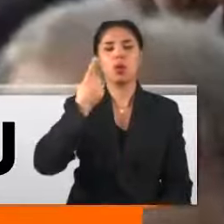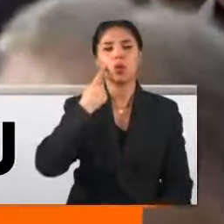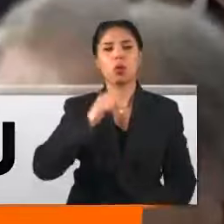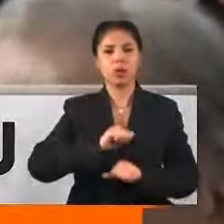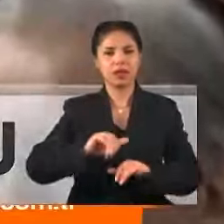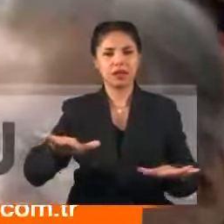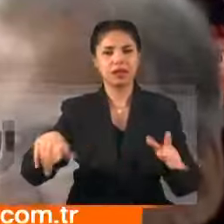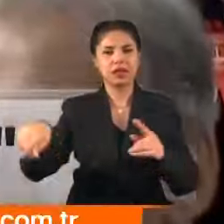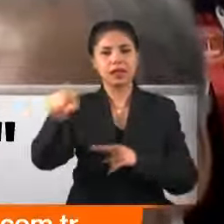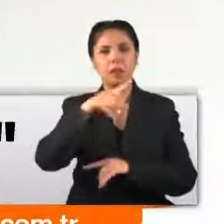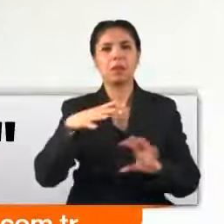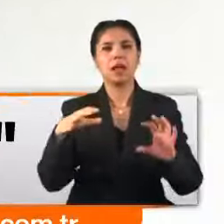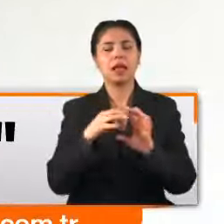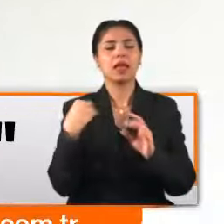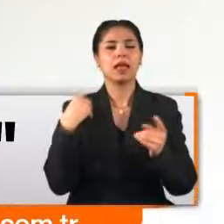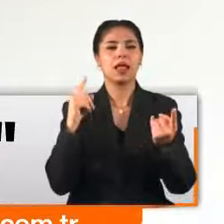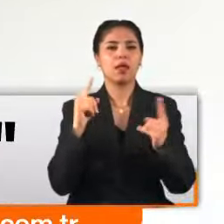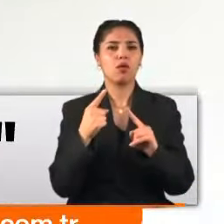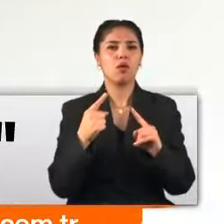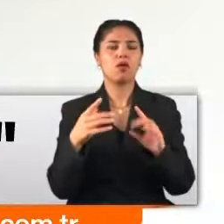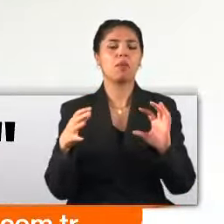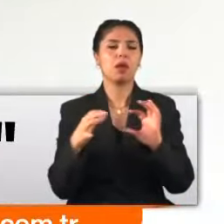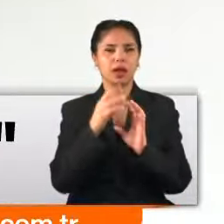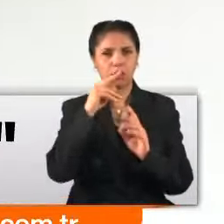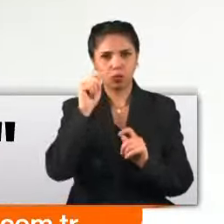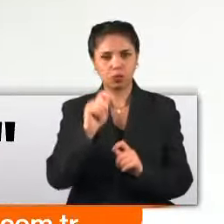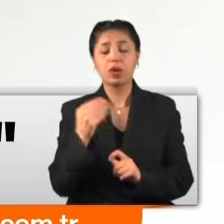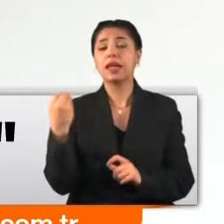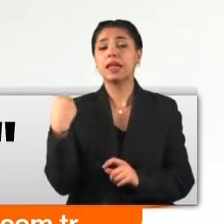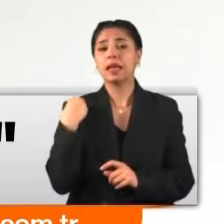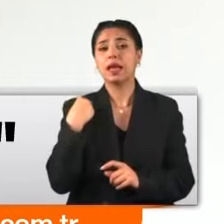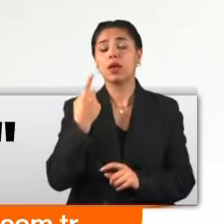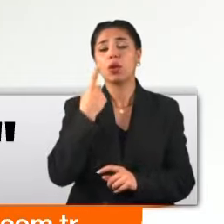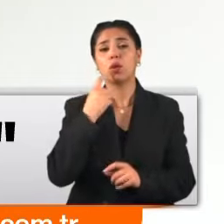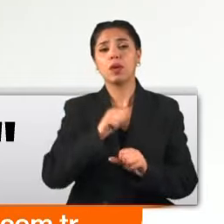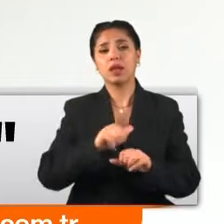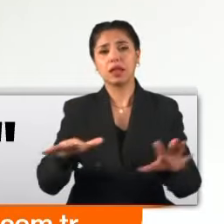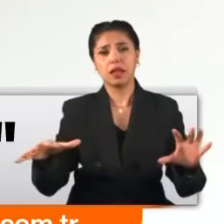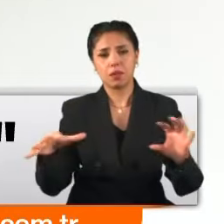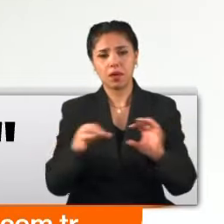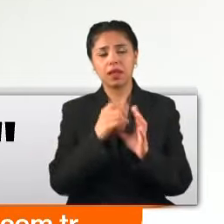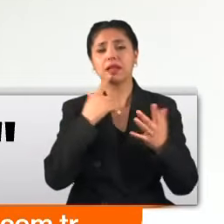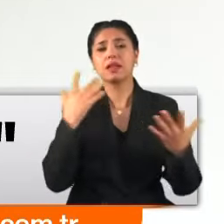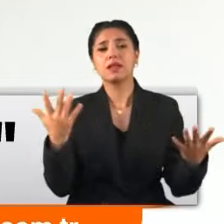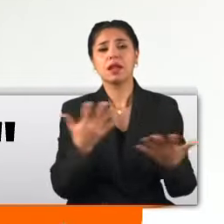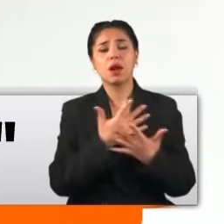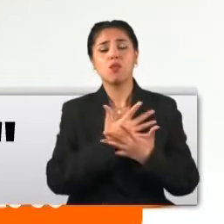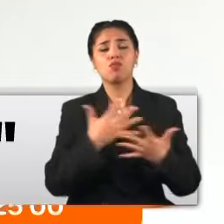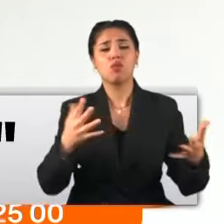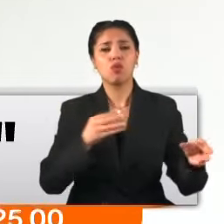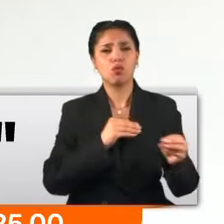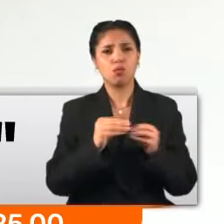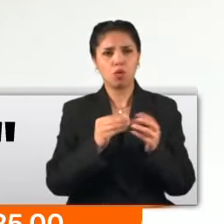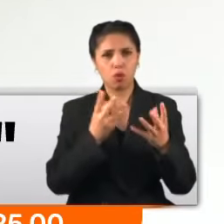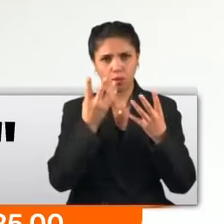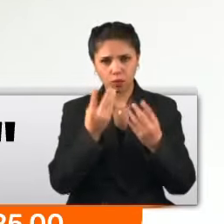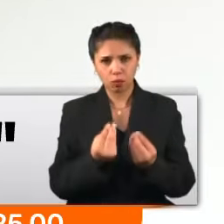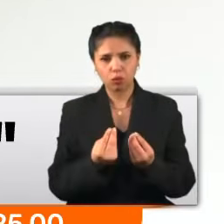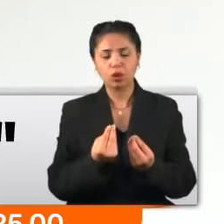yeni döneme ayrı başlık açtı. Yeni hükümet sistemi sayesinde yıllarca en büyük sorunumuz olan